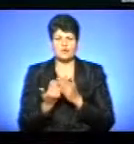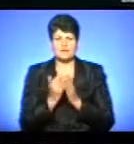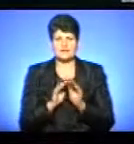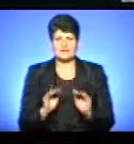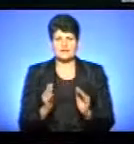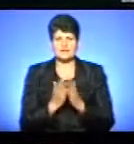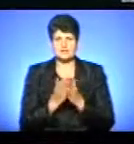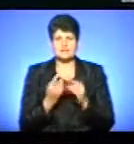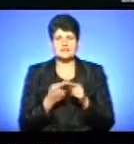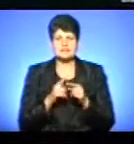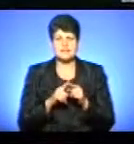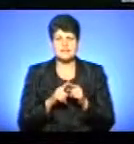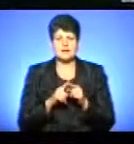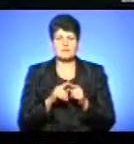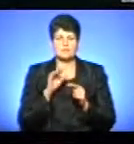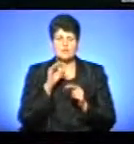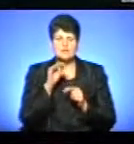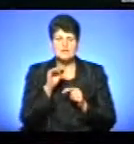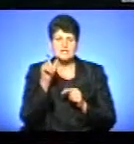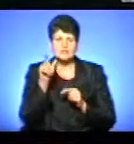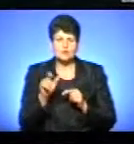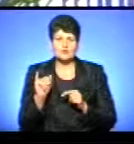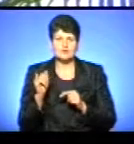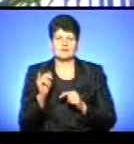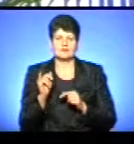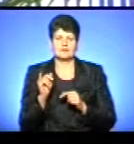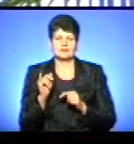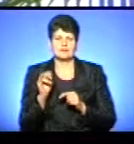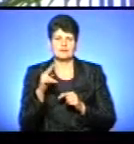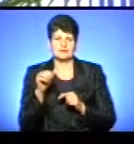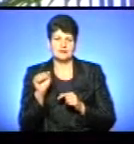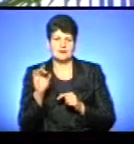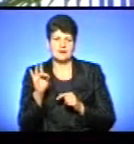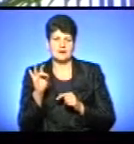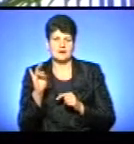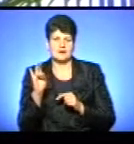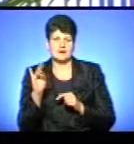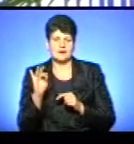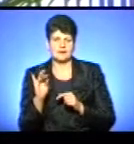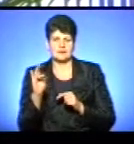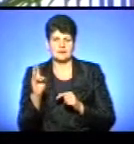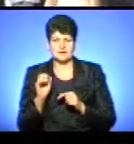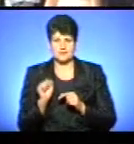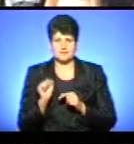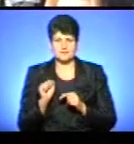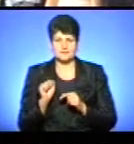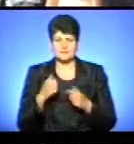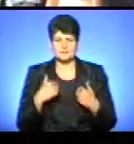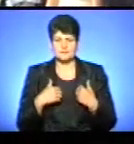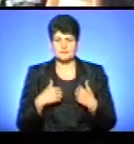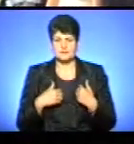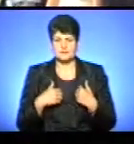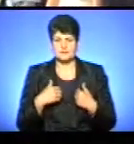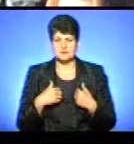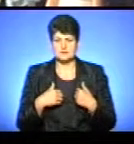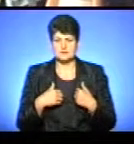видання під назвою «Бурмутійко і Даринка» та «Баба Сяба». Бурмутійко замовила. Поспішає роби добро, щоб скрізь було